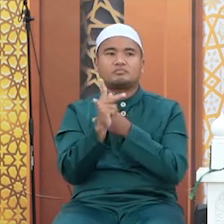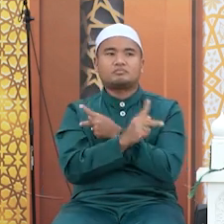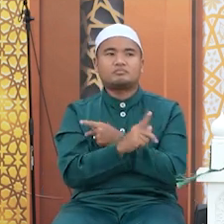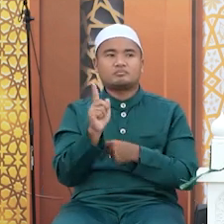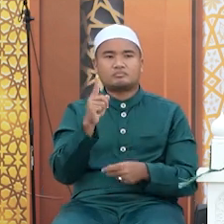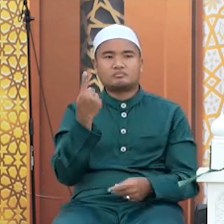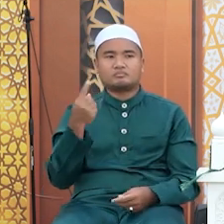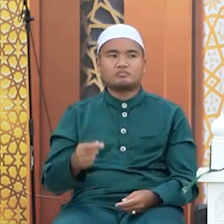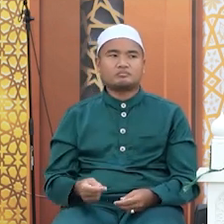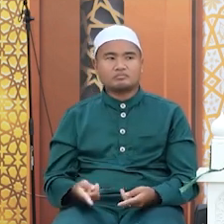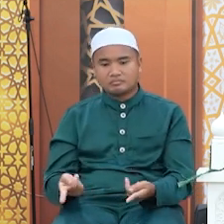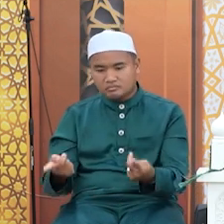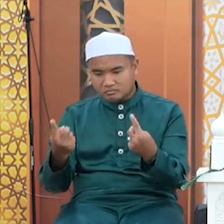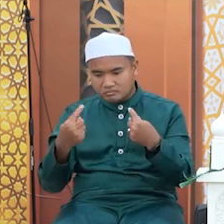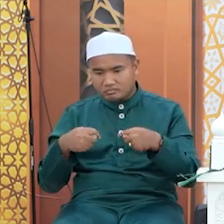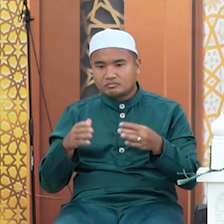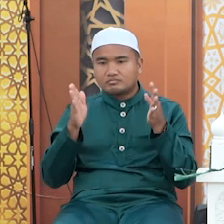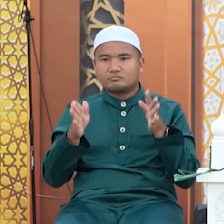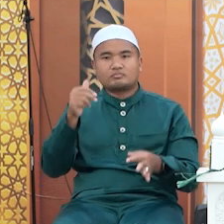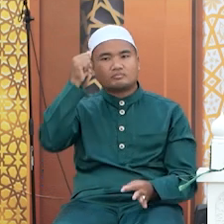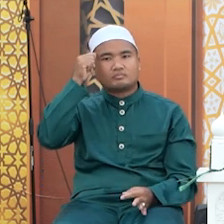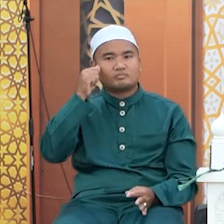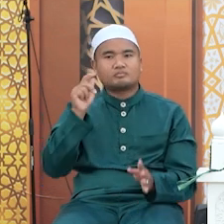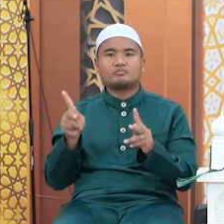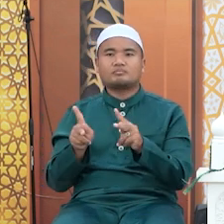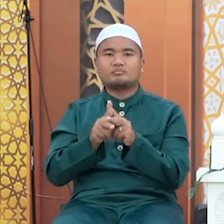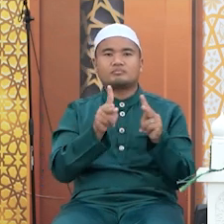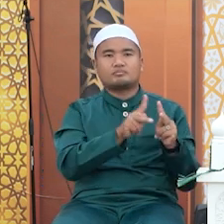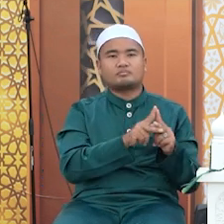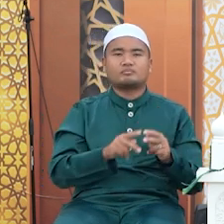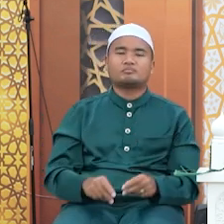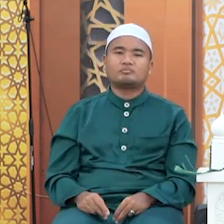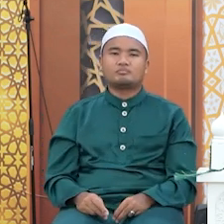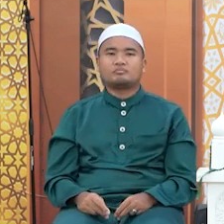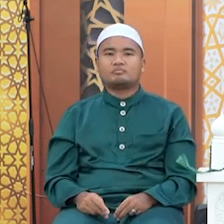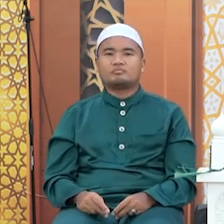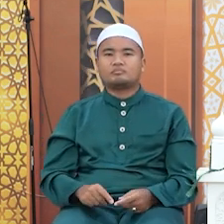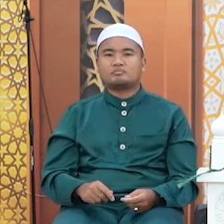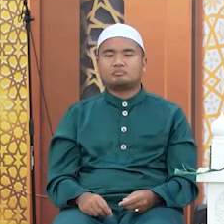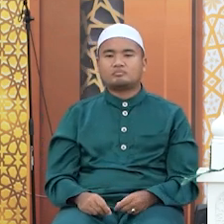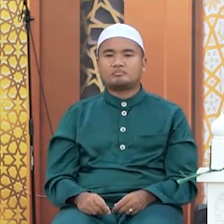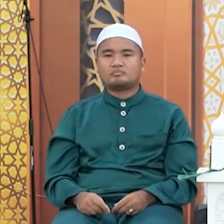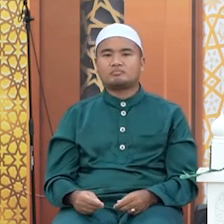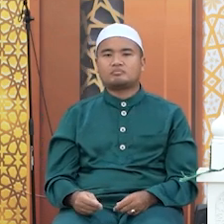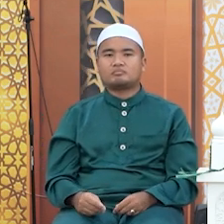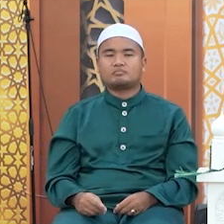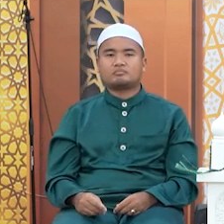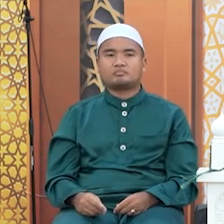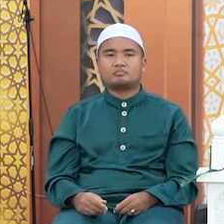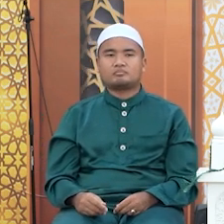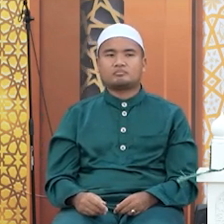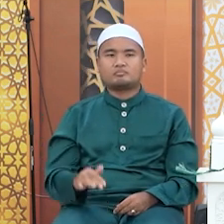Datang seorang badui ataupun orang Arab zaman Nabi, ada kata Al-Aqra ibn Habis,